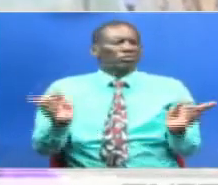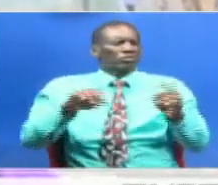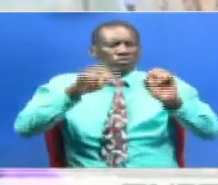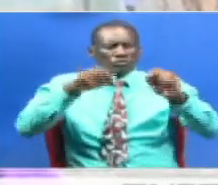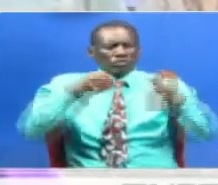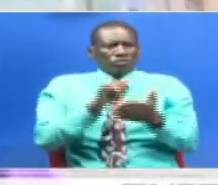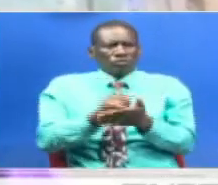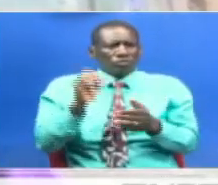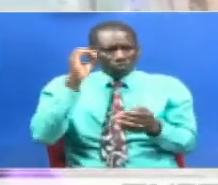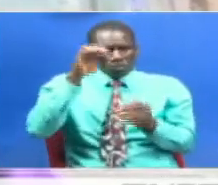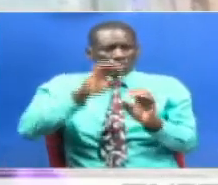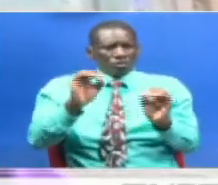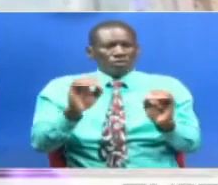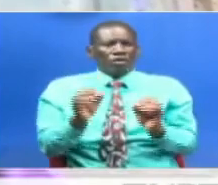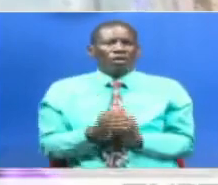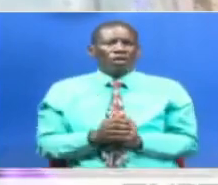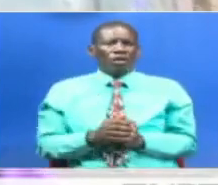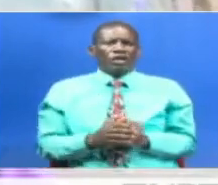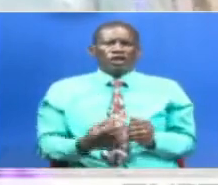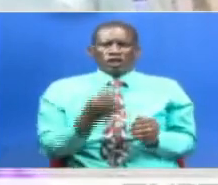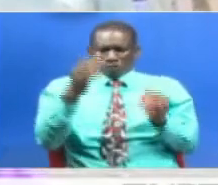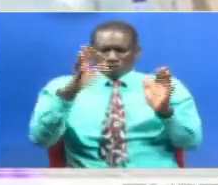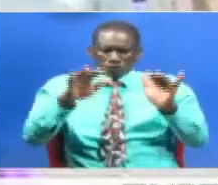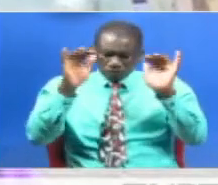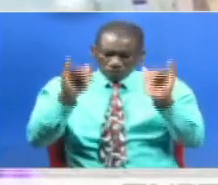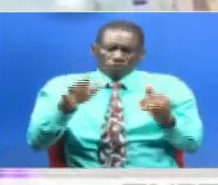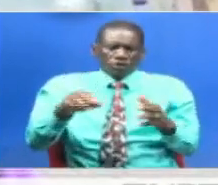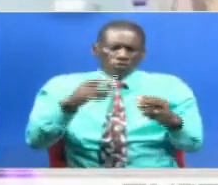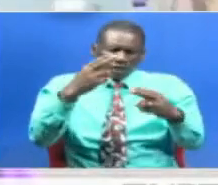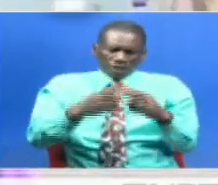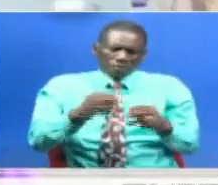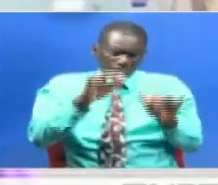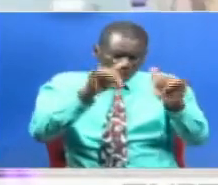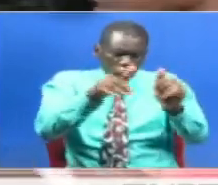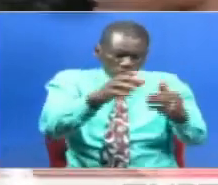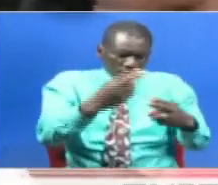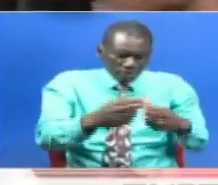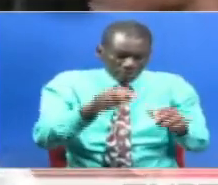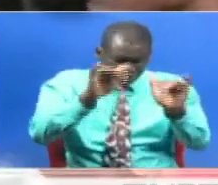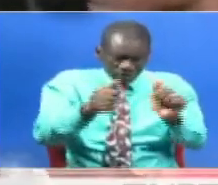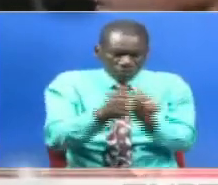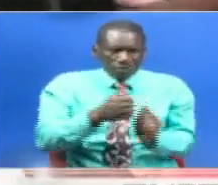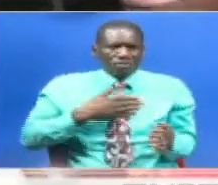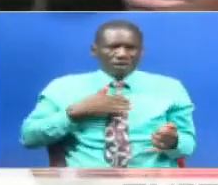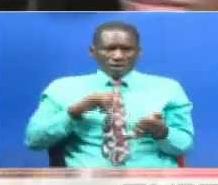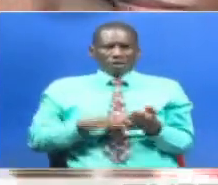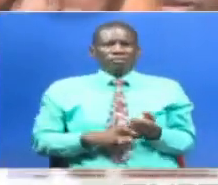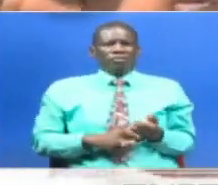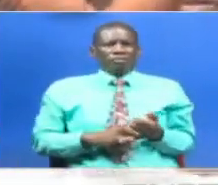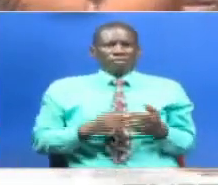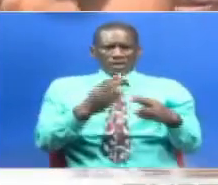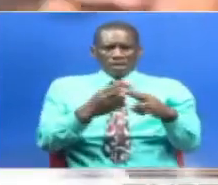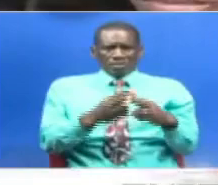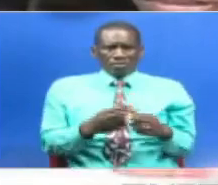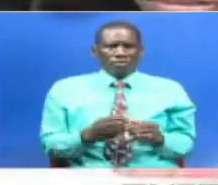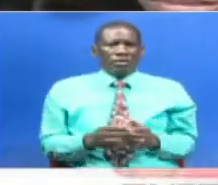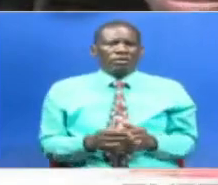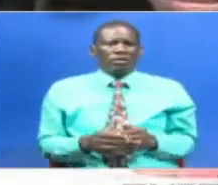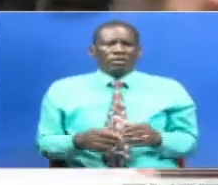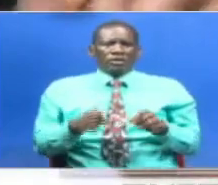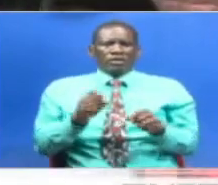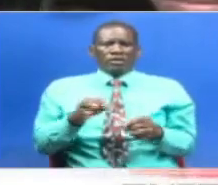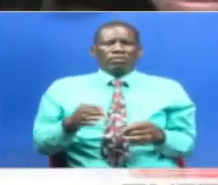maoni. Kila mtu abaki na jina yake. Abaki na yake ni baki na yangu. Ng'ombe inatumiwa kuenda kwa